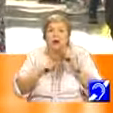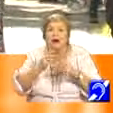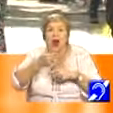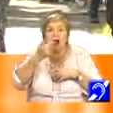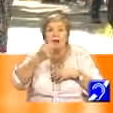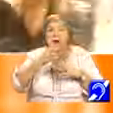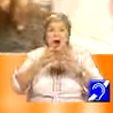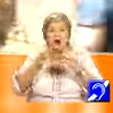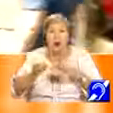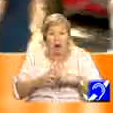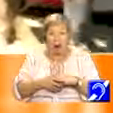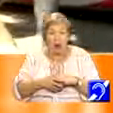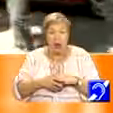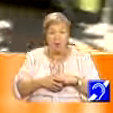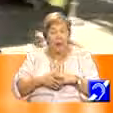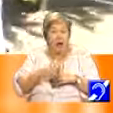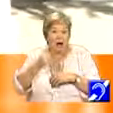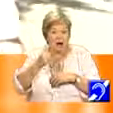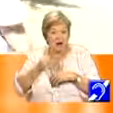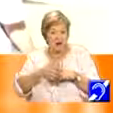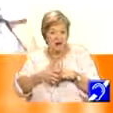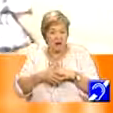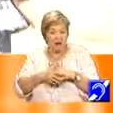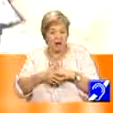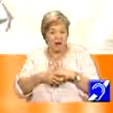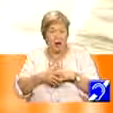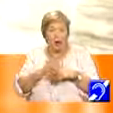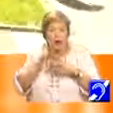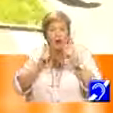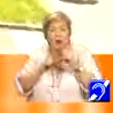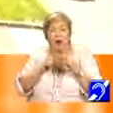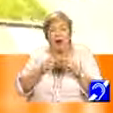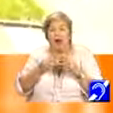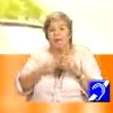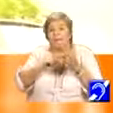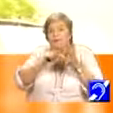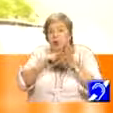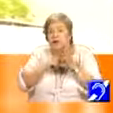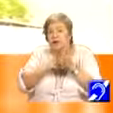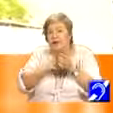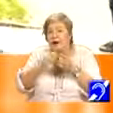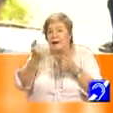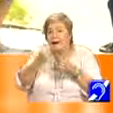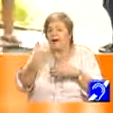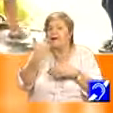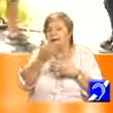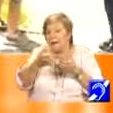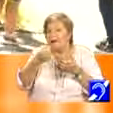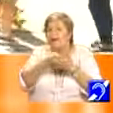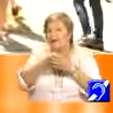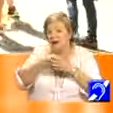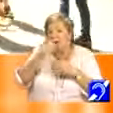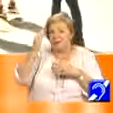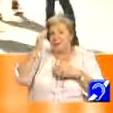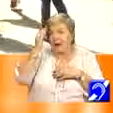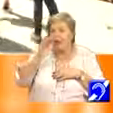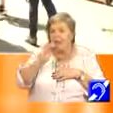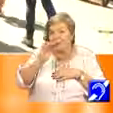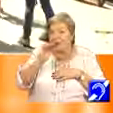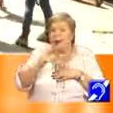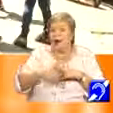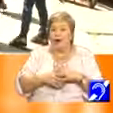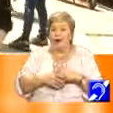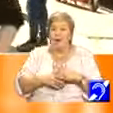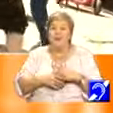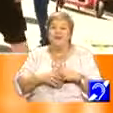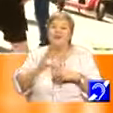literatura română. Cei drept au fost și unele exerciții care le-a dat ceva bătaie de cap